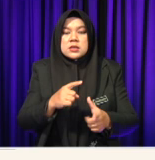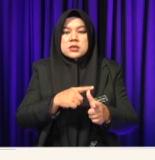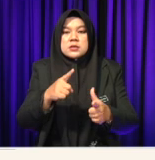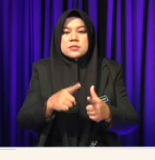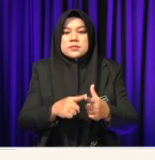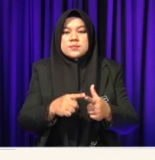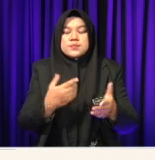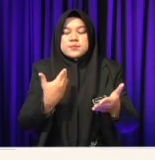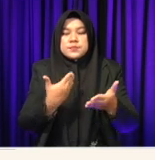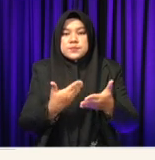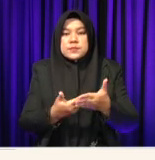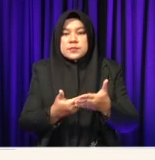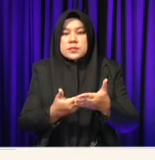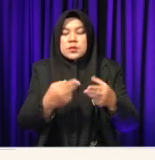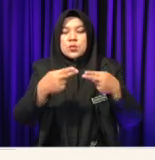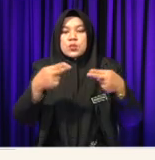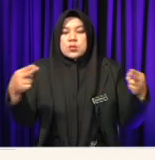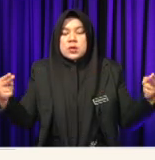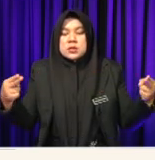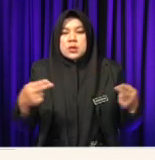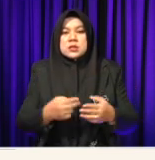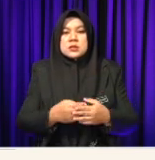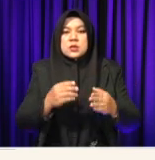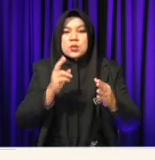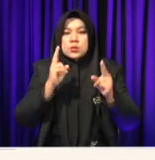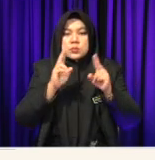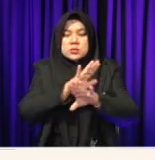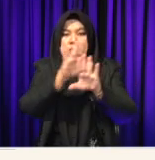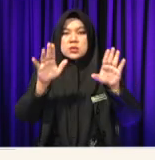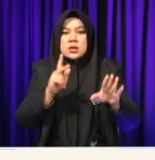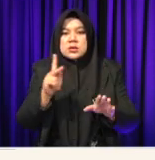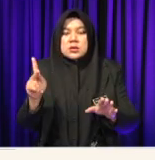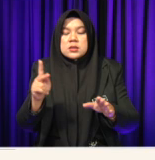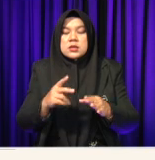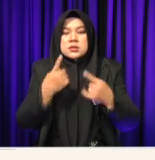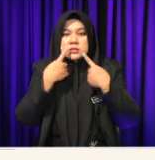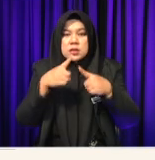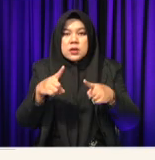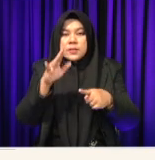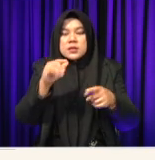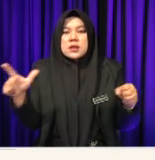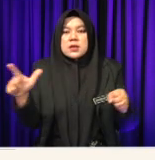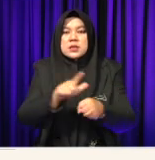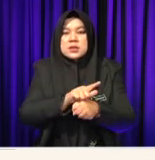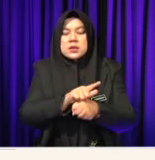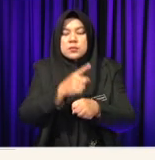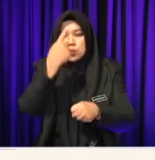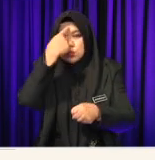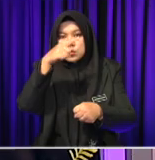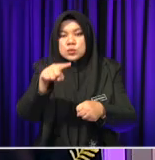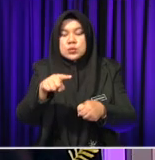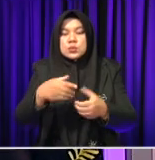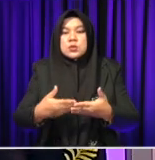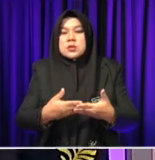sampai sini adalah huraian so soalan Terangkan ini dia perlukan jawapan yang lengkaplah untuk anak-anak murid bagi